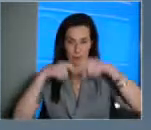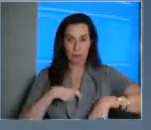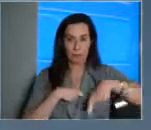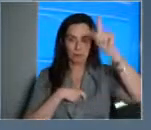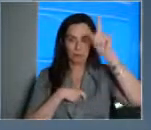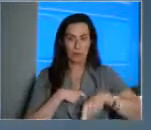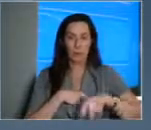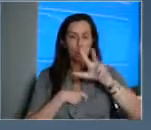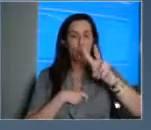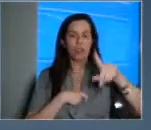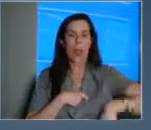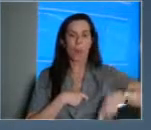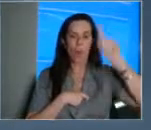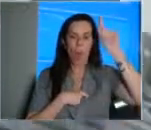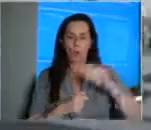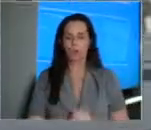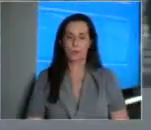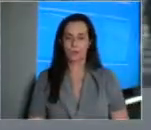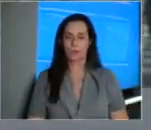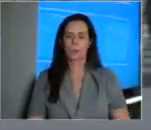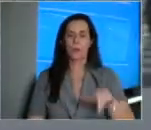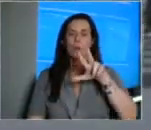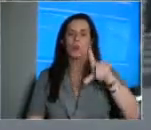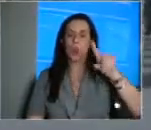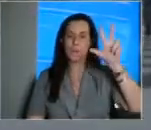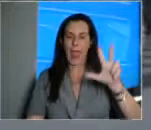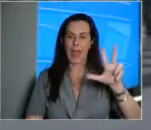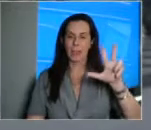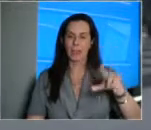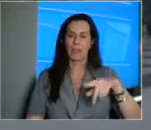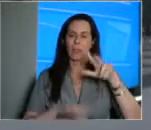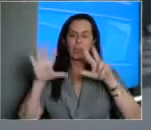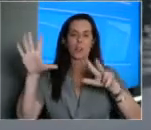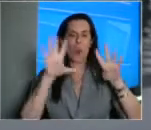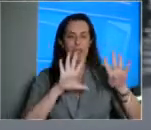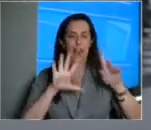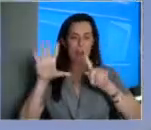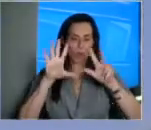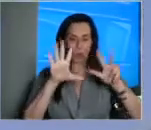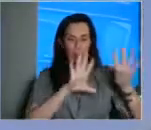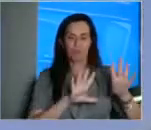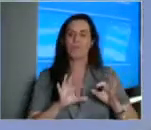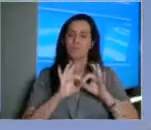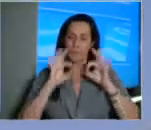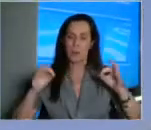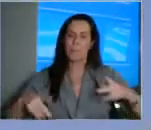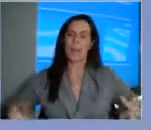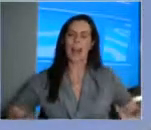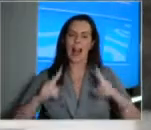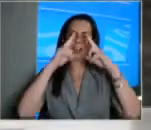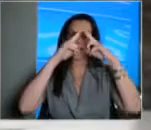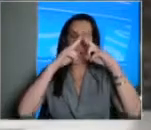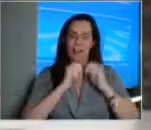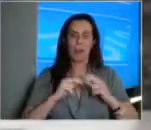טאוור, בעל 32 קומות. ב-31 במרץ 1889 נחנך מגדל אייפל